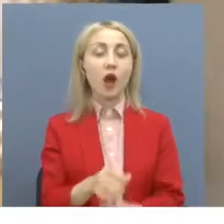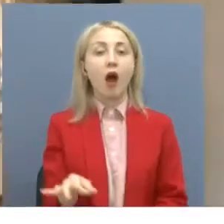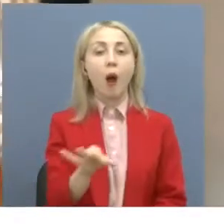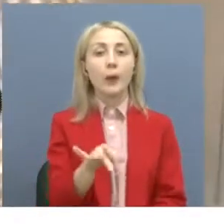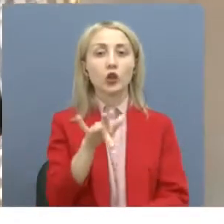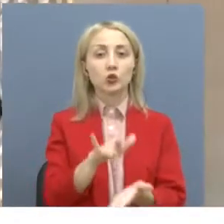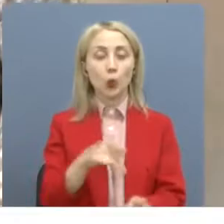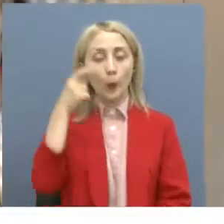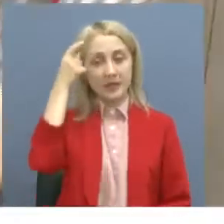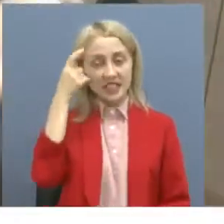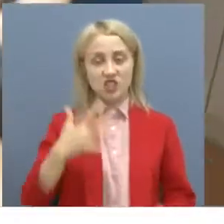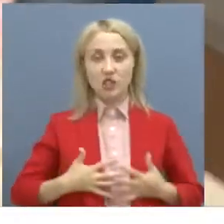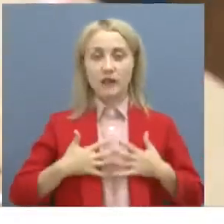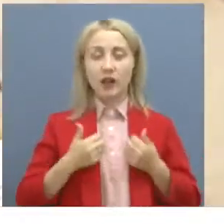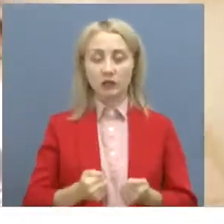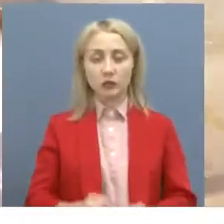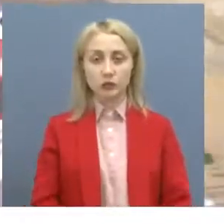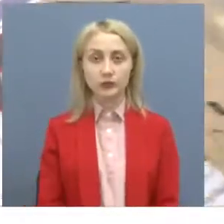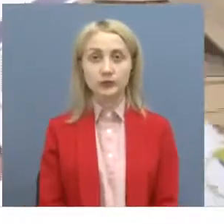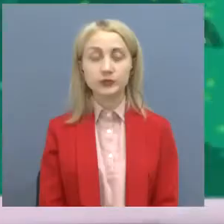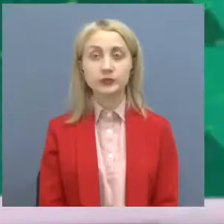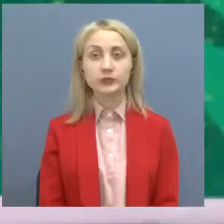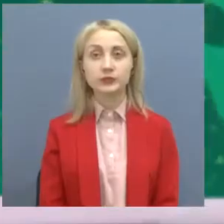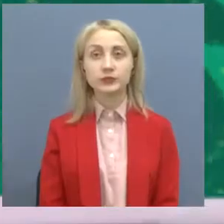Соловьев, Шоқан Тәукеев, Көкше ақпарат.